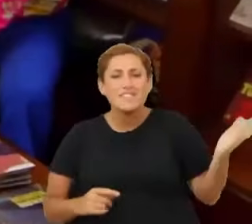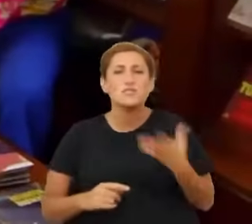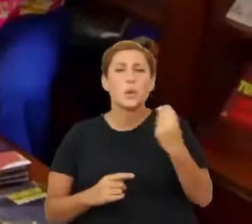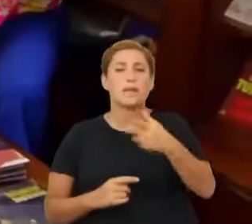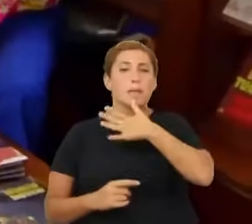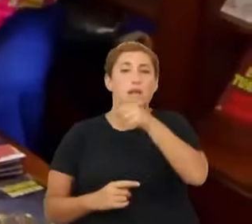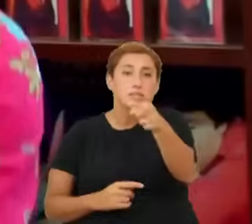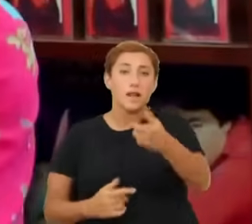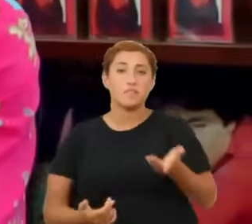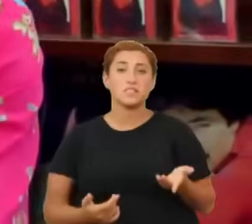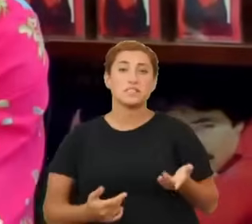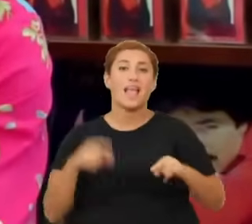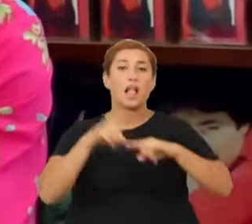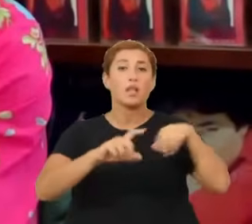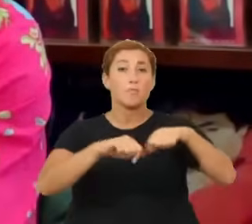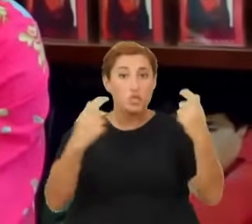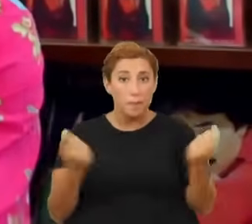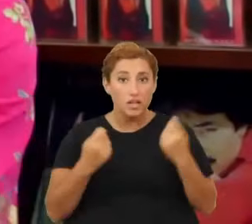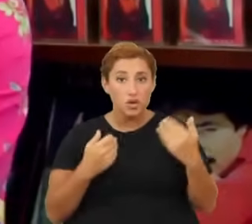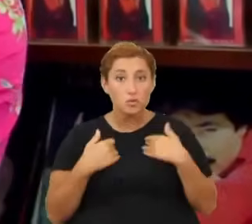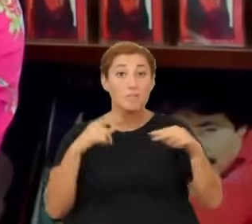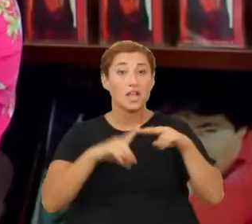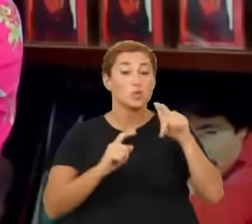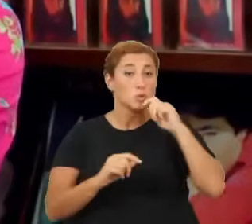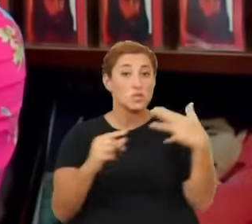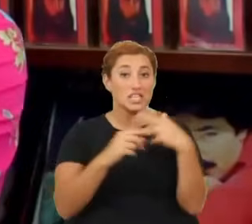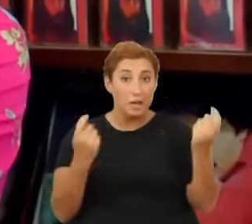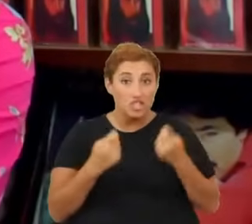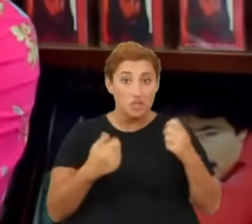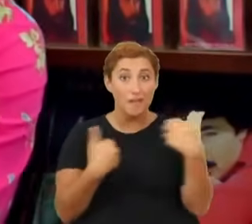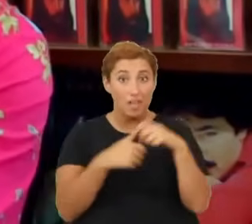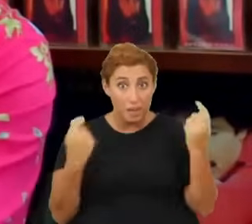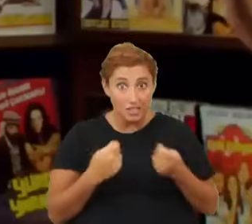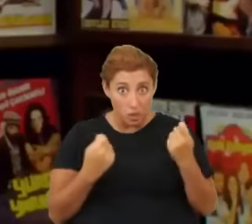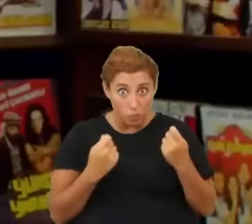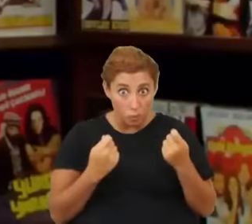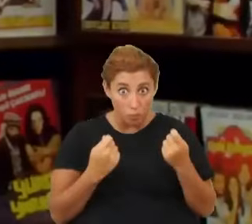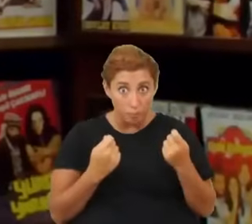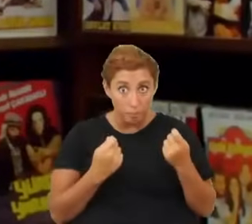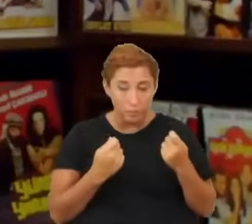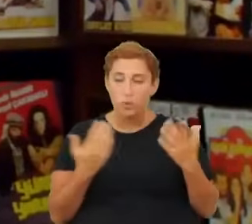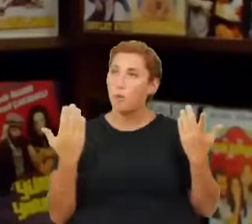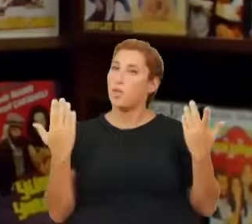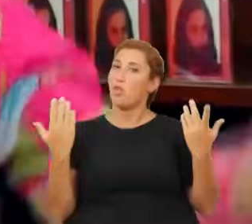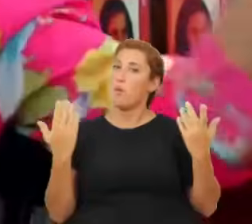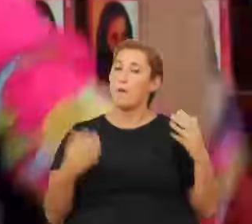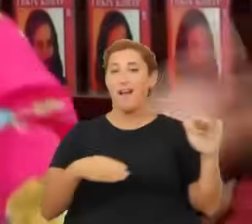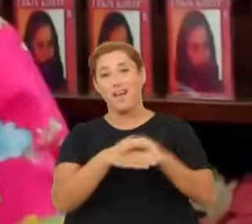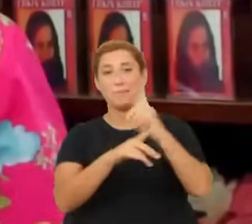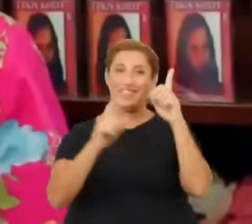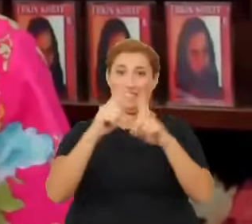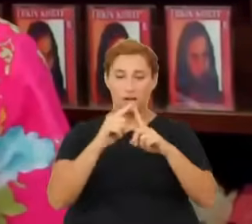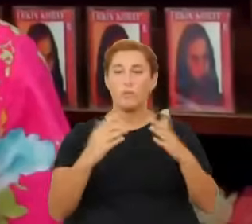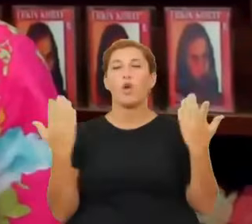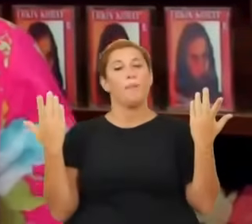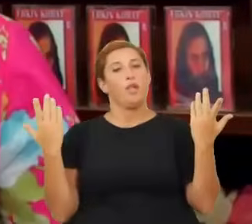bilen adamlardan birisin. Helga'dan boşanmaya çalışıyorum. Nazlı'yla söz kesmeye çalışıyorum, evlenmeye çalışıyorum. Tövbe estağfurullah, araya bir de git.